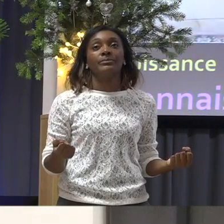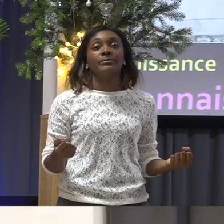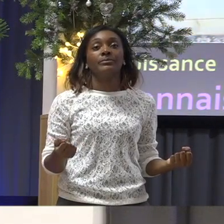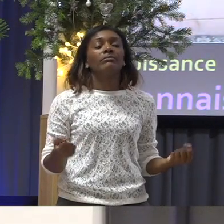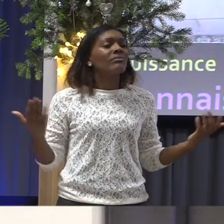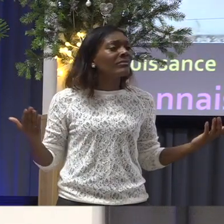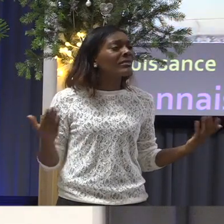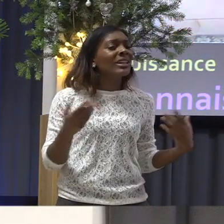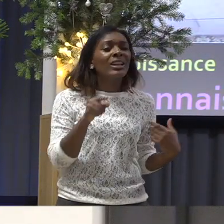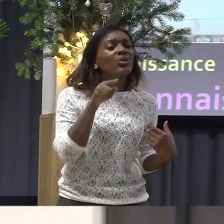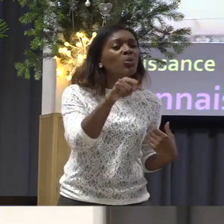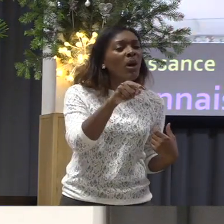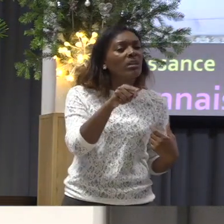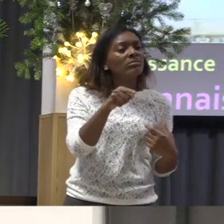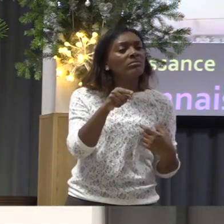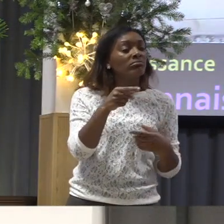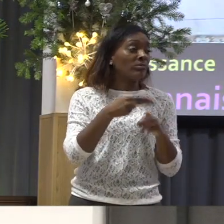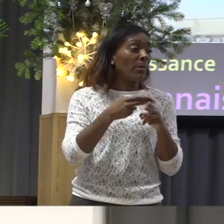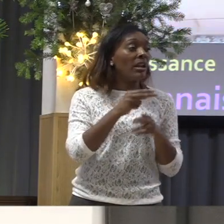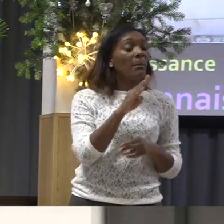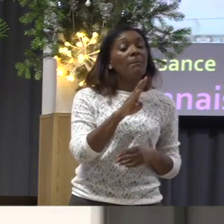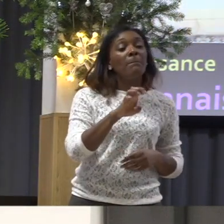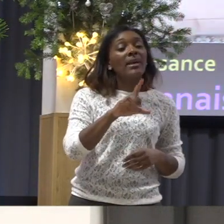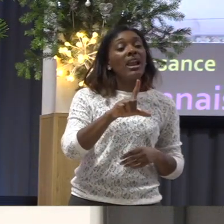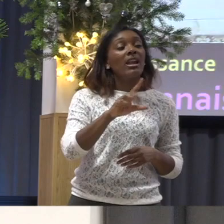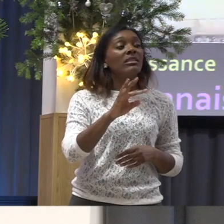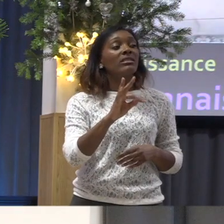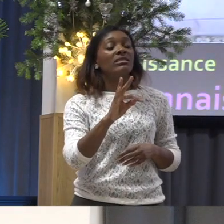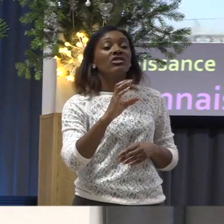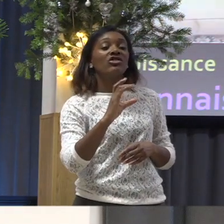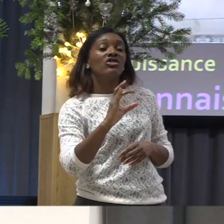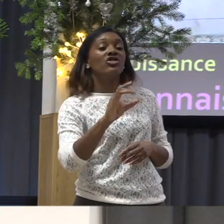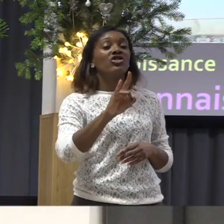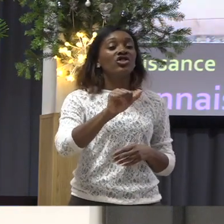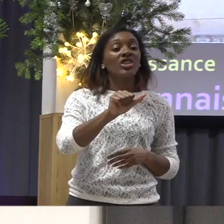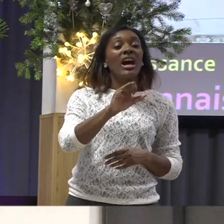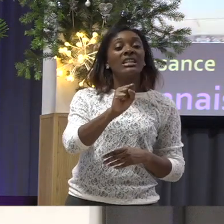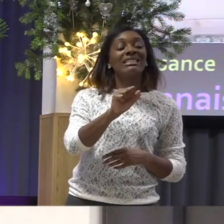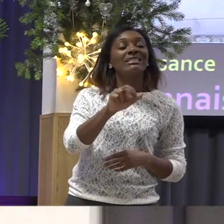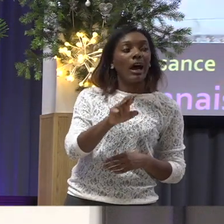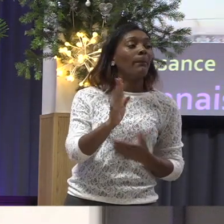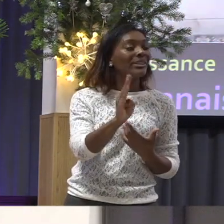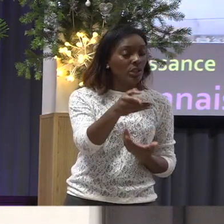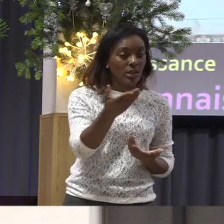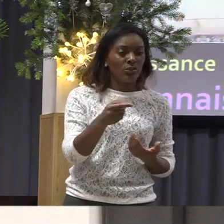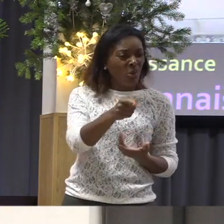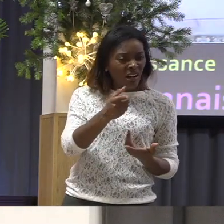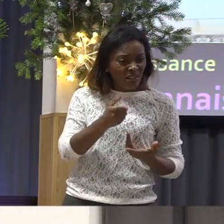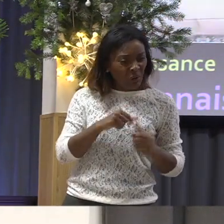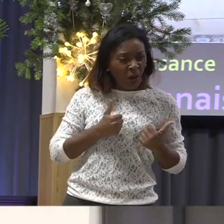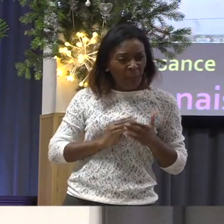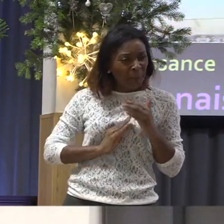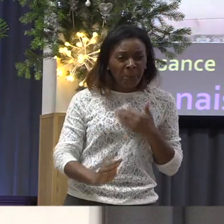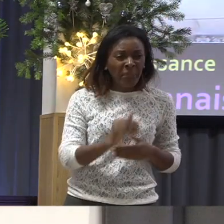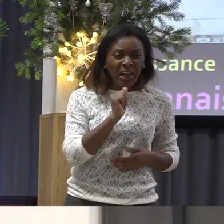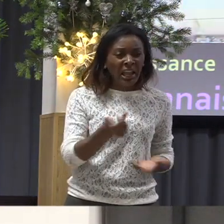Et toi, Belteshazzar, son fils, tu n'as pas humilié ton cœur, quoi que tu fusses, quoi que tu